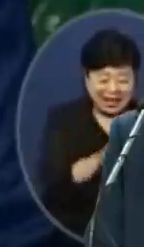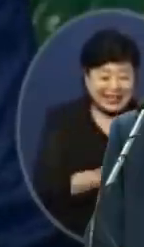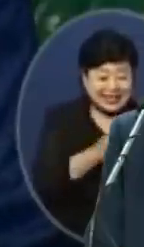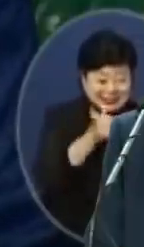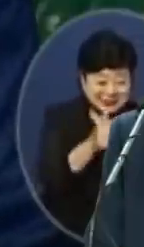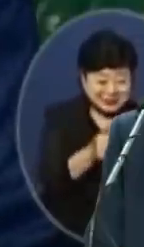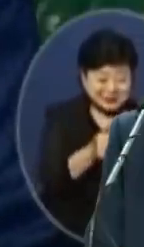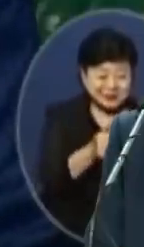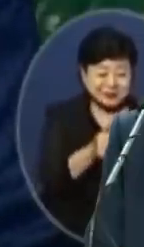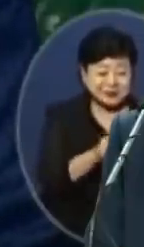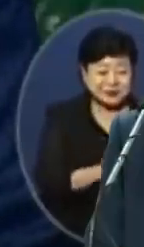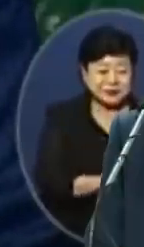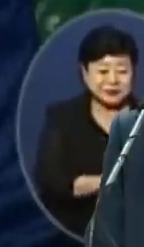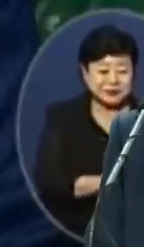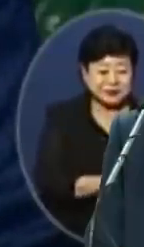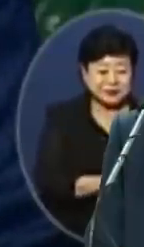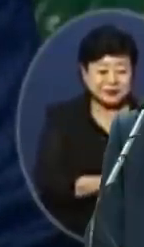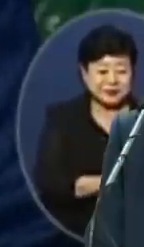하나님이